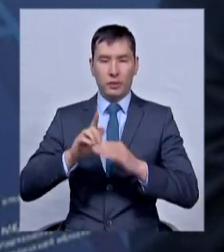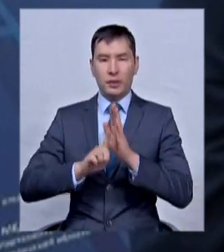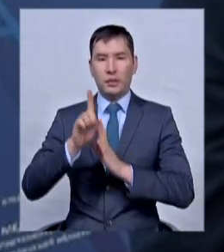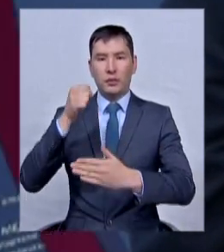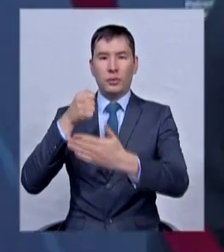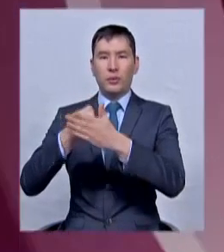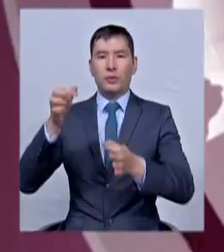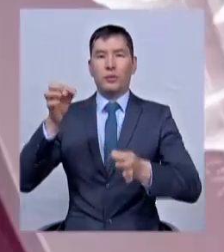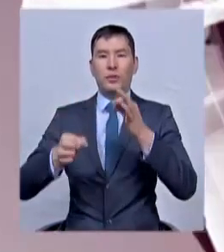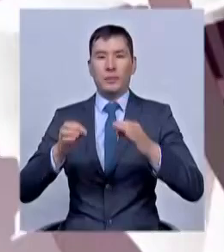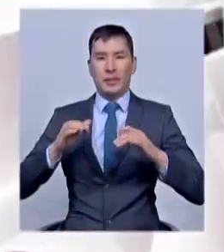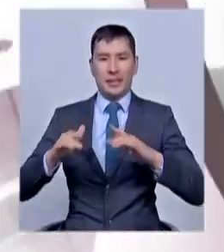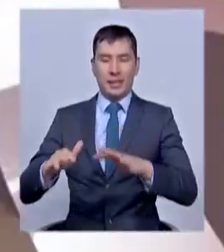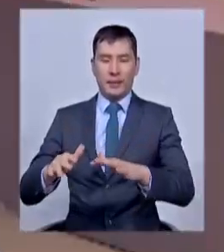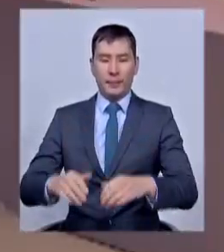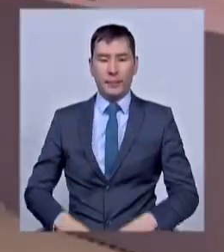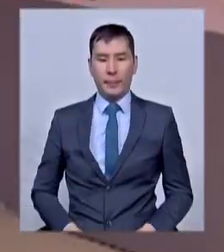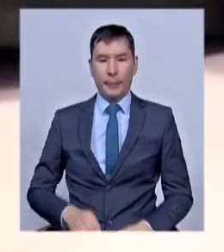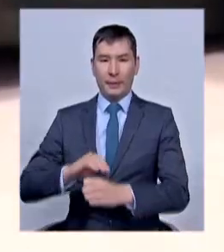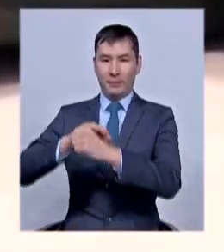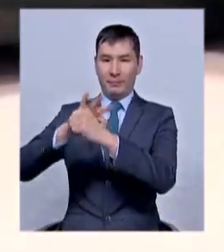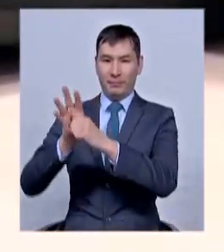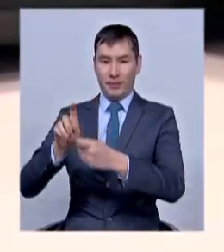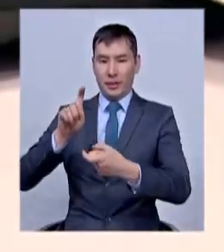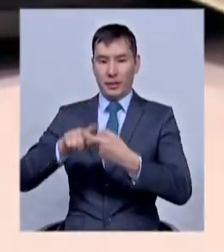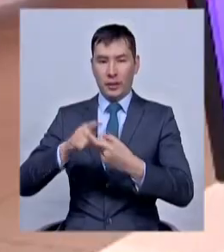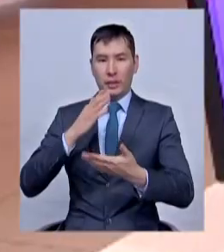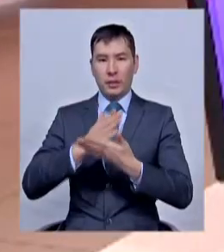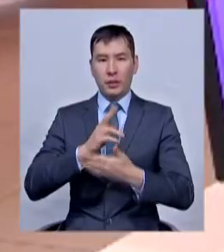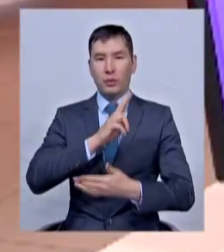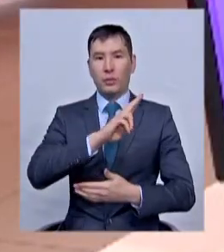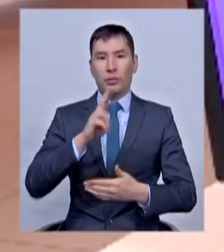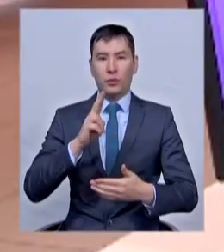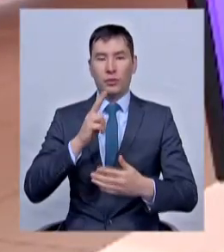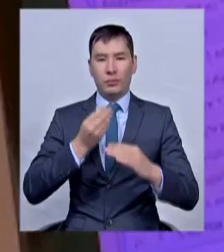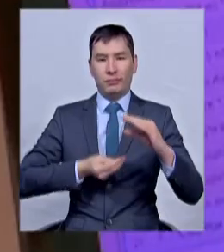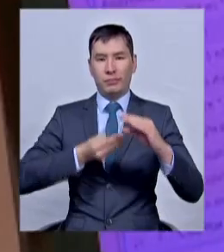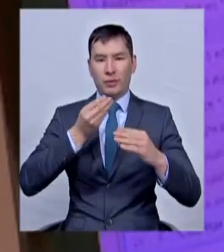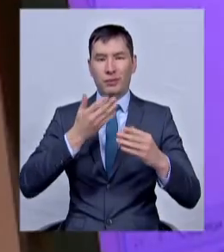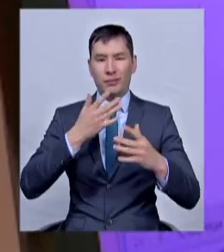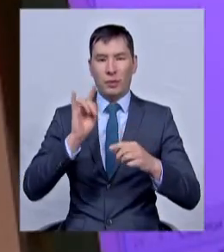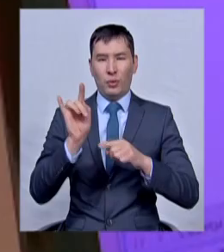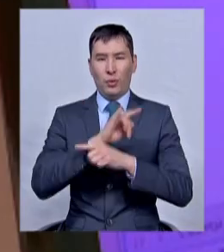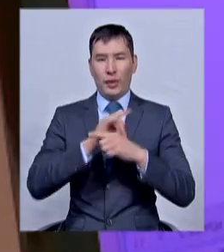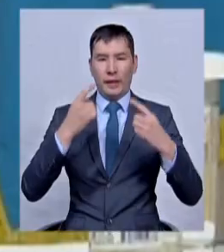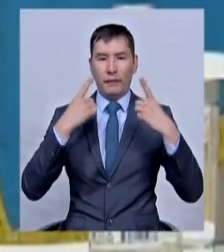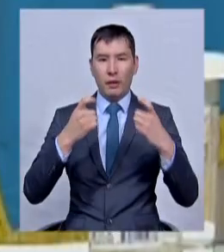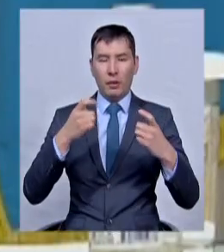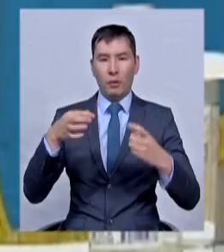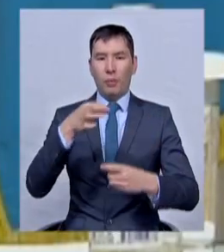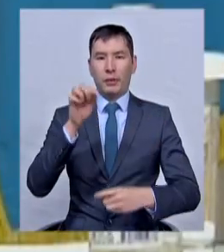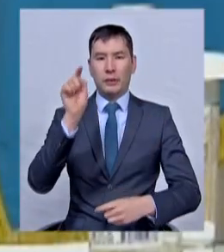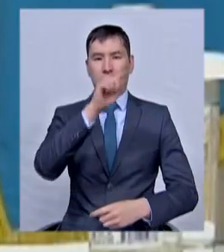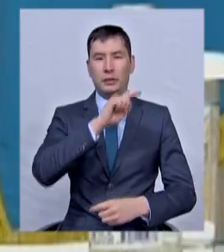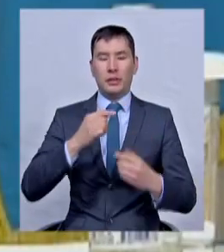тергеуді бастады. Коронавирусқа қатысты жалған ақпарат беретін өңірлер анықталды. Ол қай облыстар?